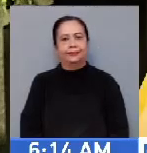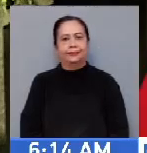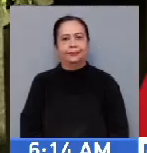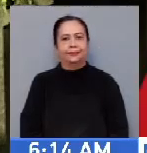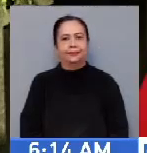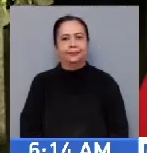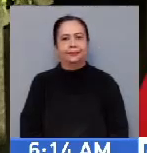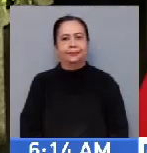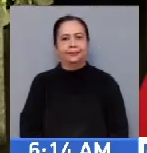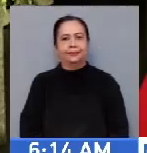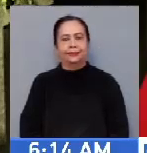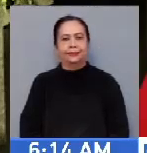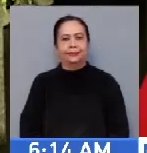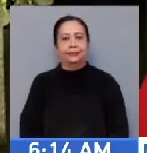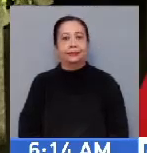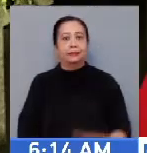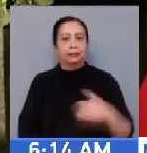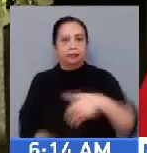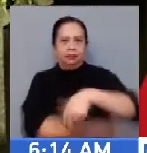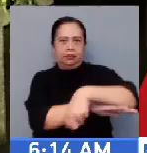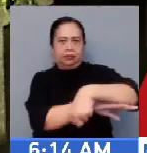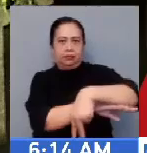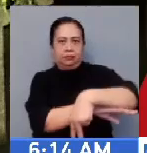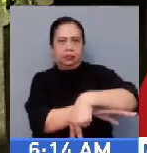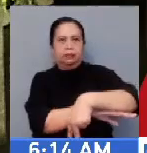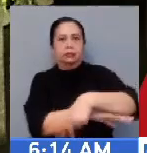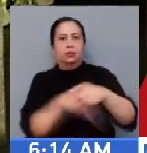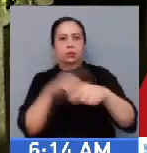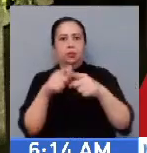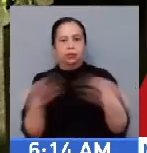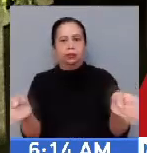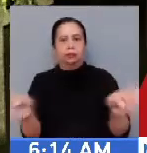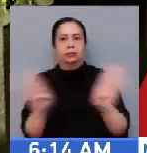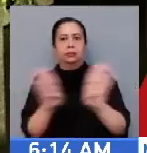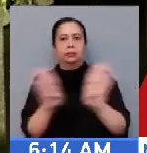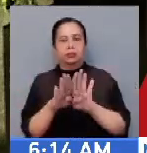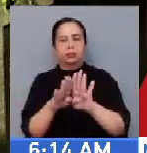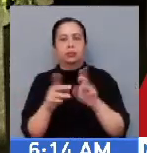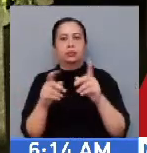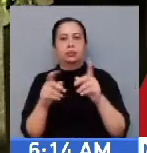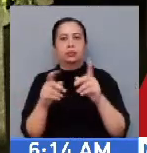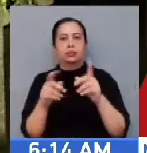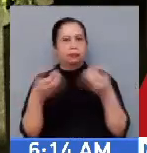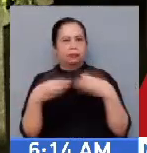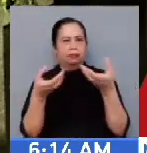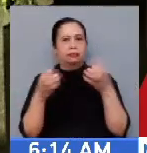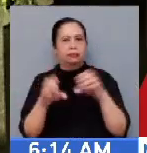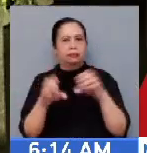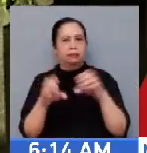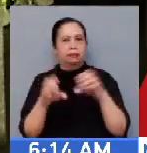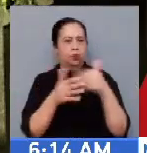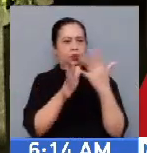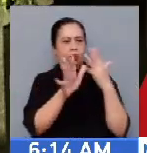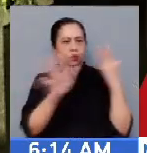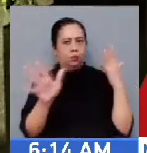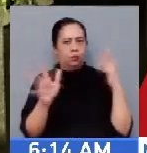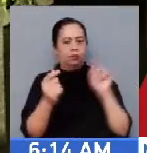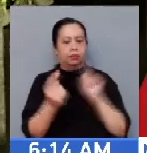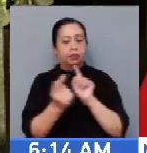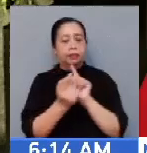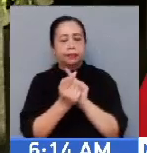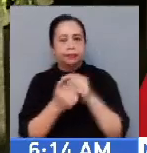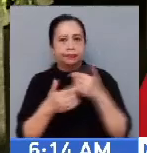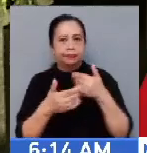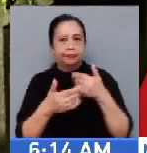Susan, hating gabi ng isa ra yung public viewing pero binigyan ng pagkakataon lahat ng pumila na makalapit kay Susan Roses.